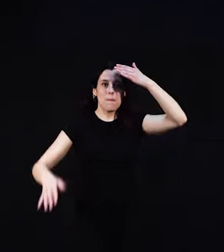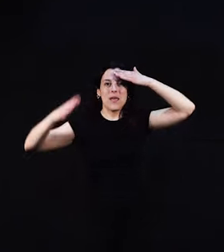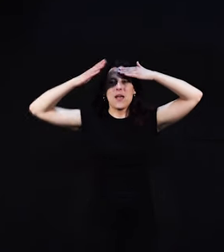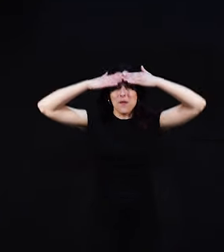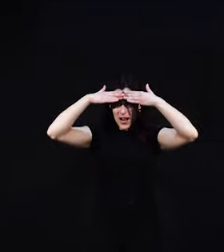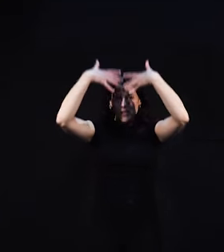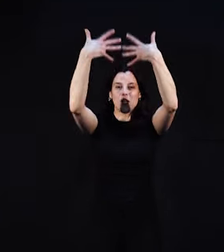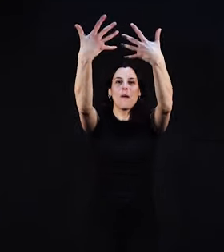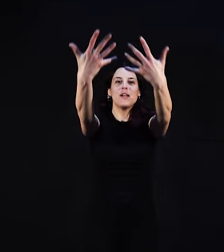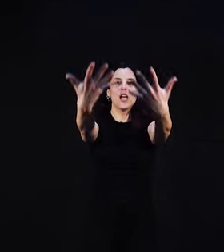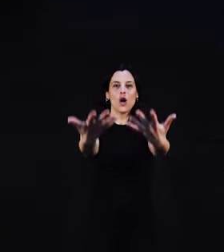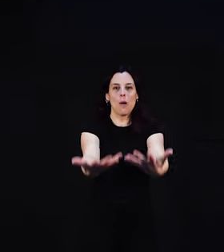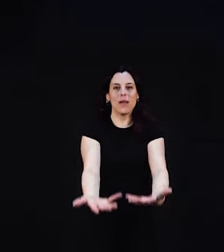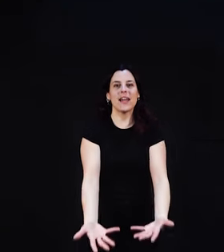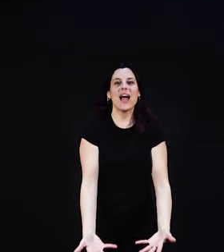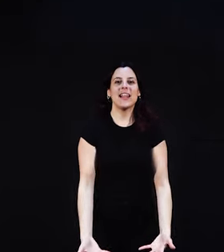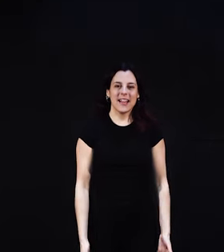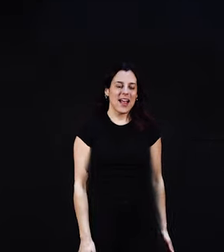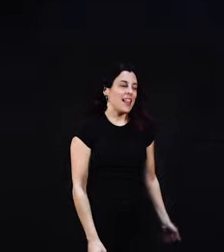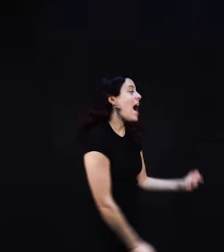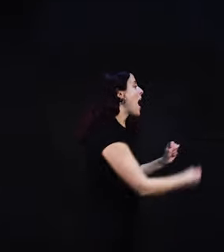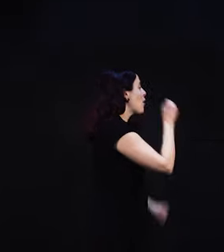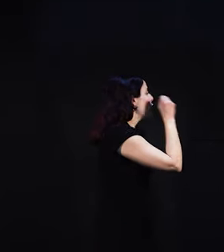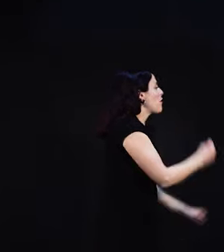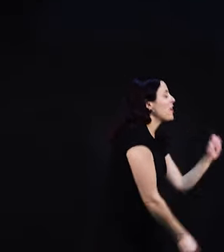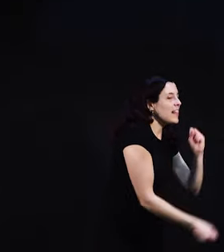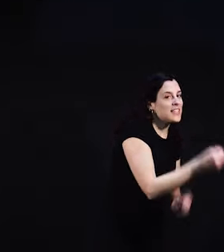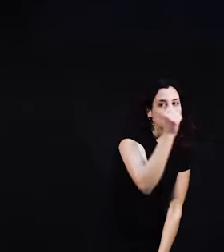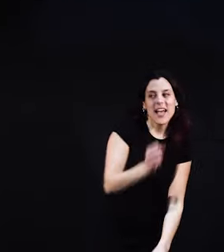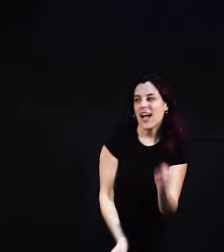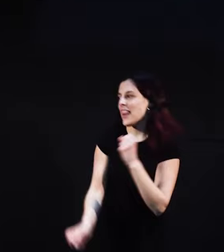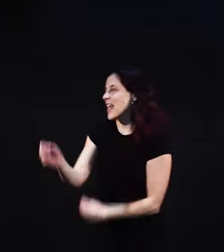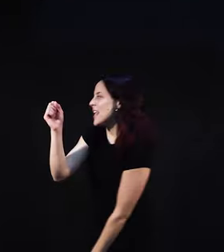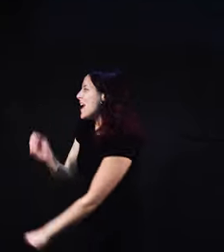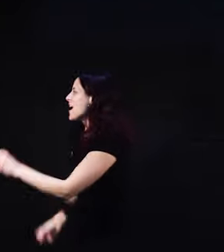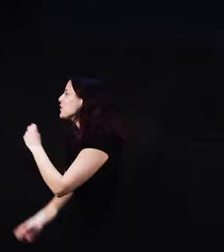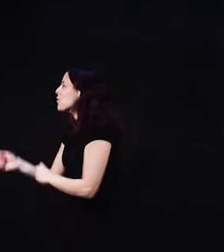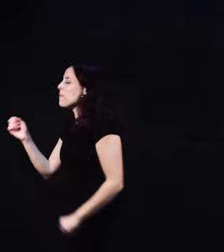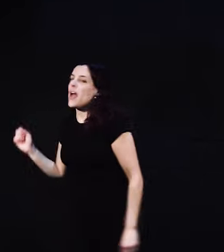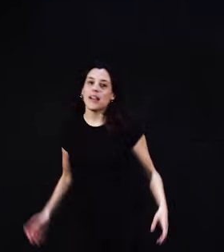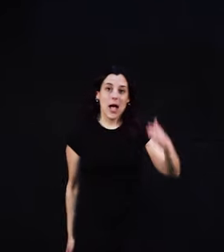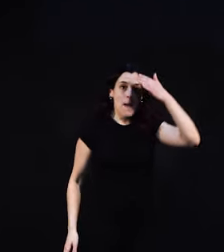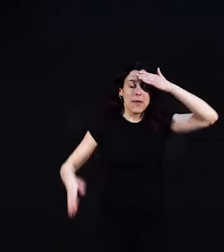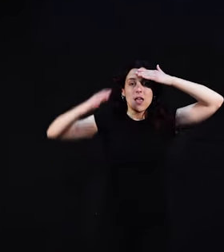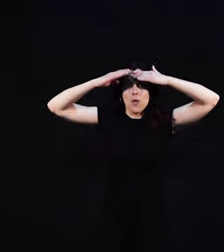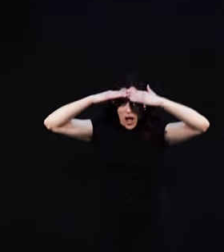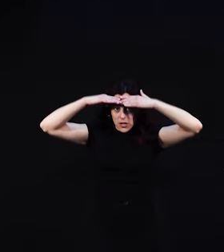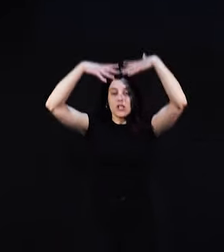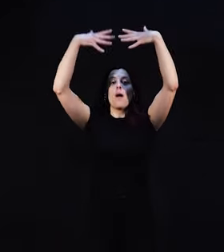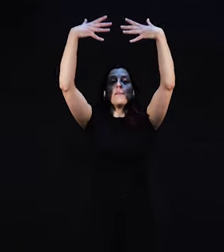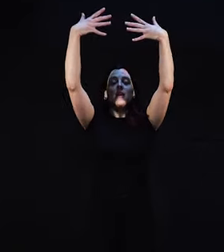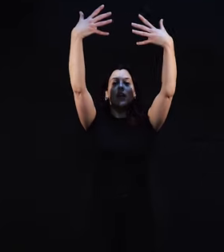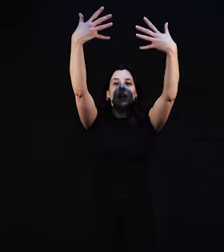veritat. Viu el somni com la realitat, alguna fantasia cada dia he somiat. Viu